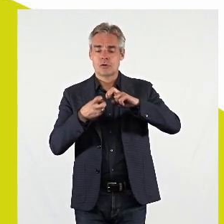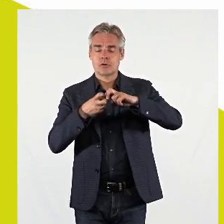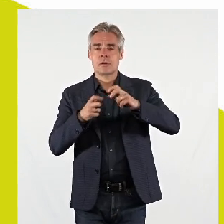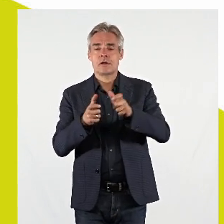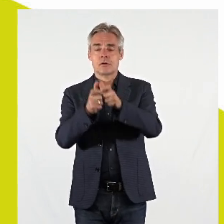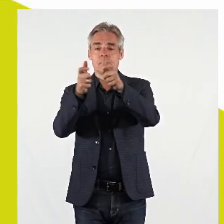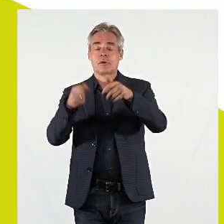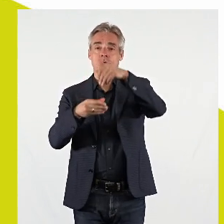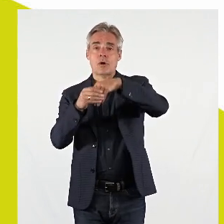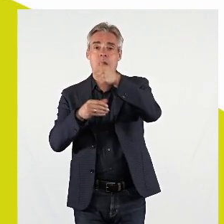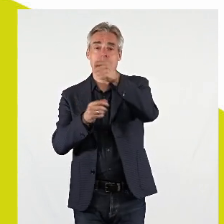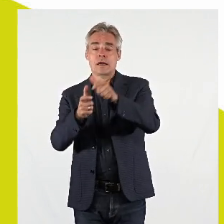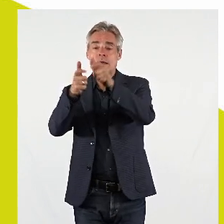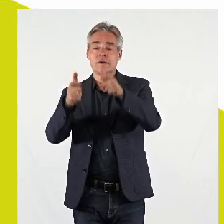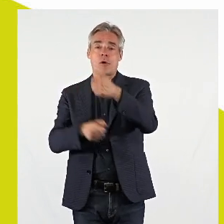mono-établissements